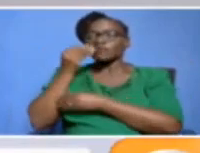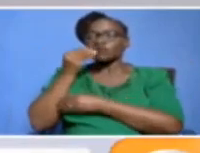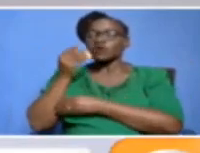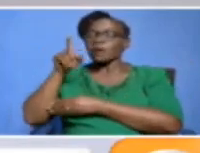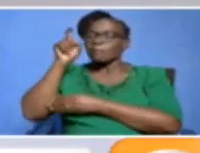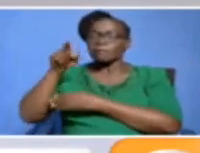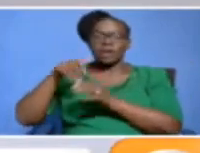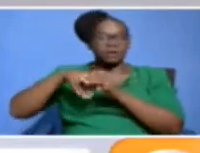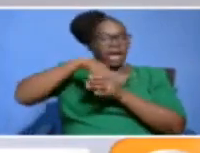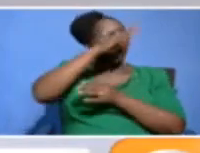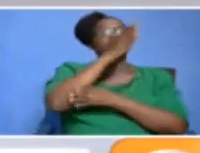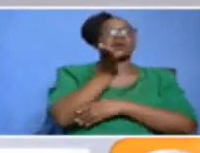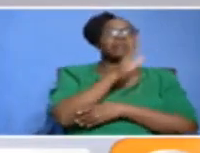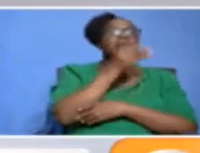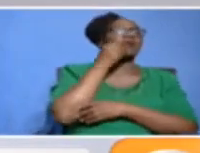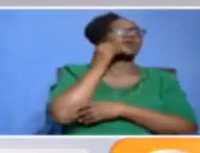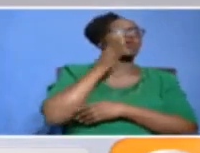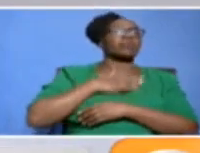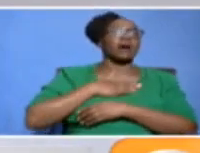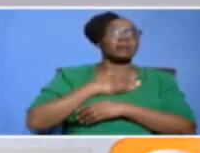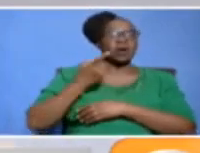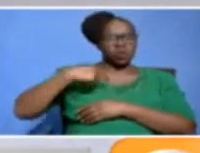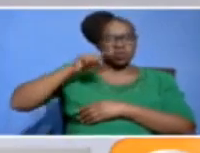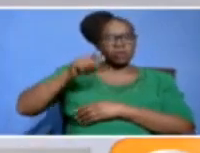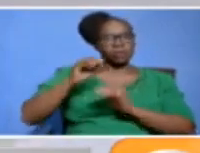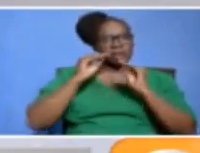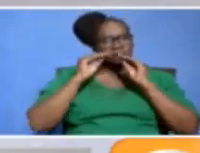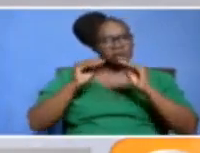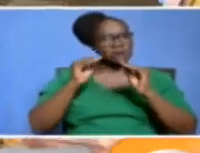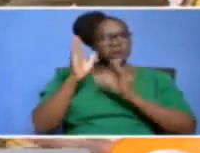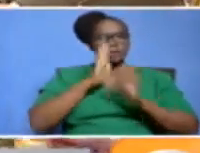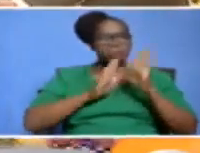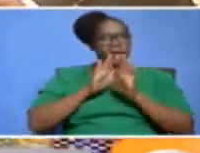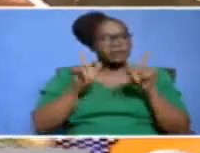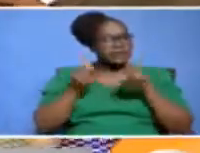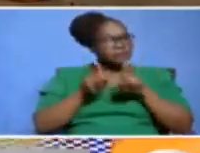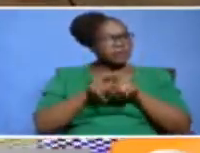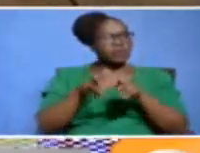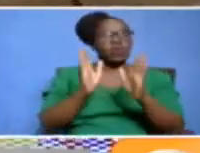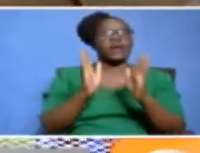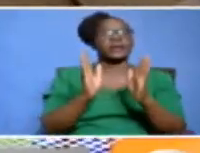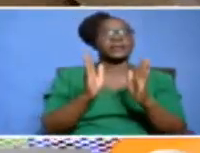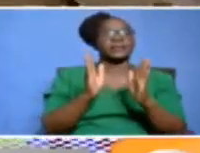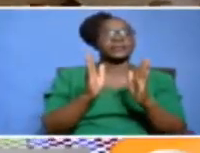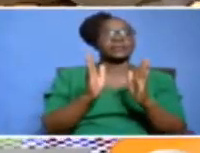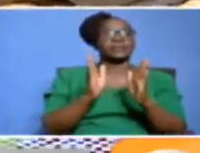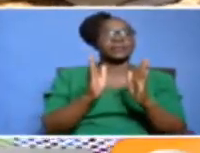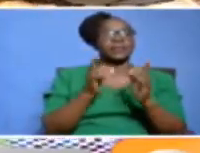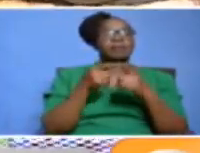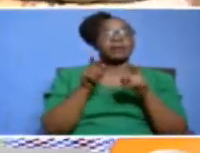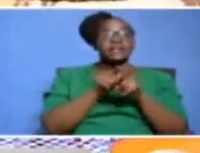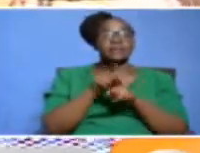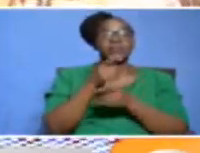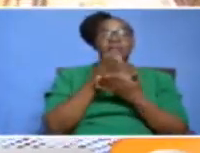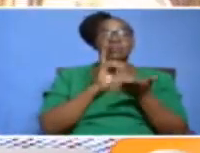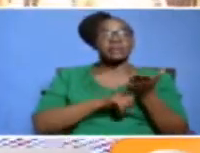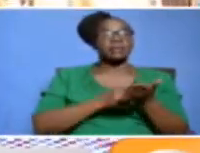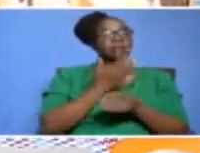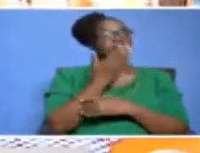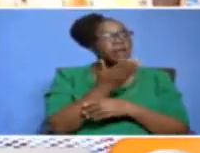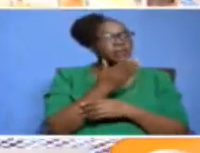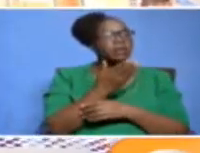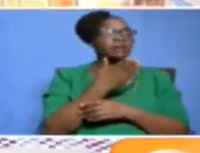cha mtu. Sasa ni lazima tufundishane hivyo. Lakini unamwona mtoto kwa sasa mtoto Rashid anakuona kwambia ni pedala. Nipe shilingi